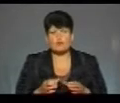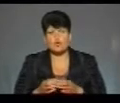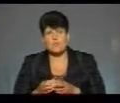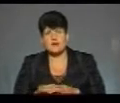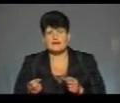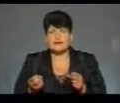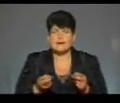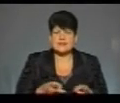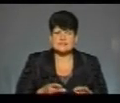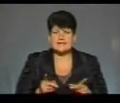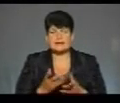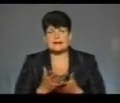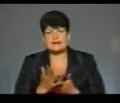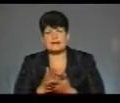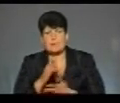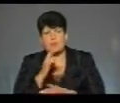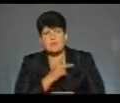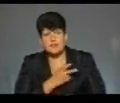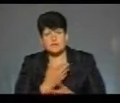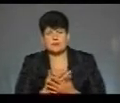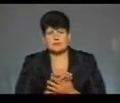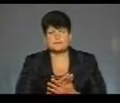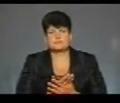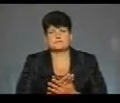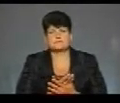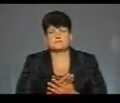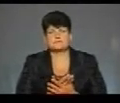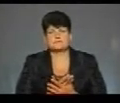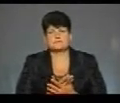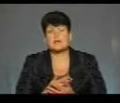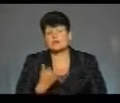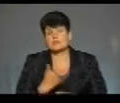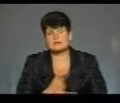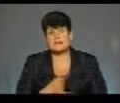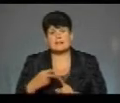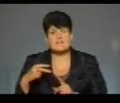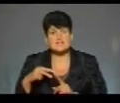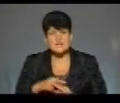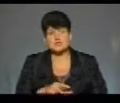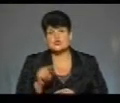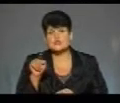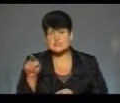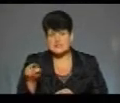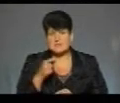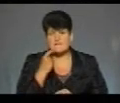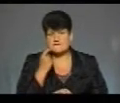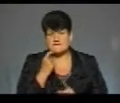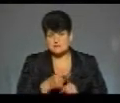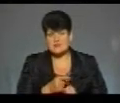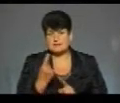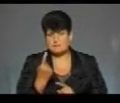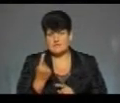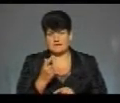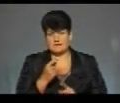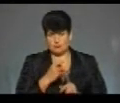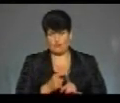ризики, які є помилки. І основне навантаження, що за тебе відповідаєш перше. Ти відповідаєш сам